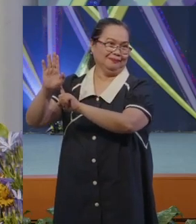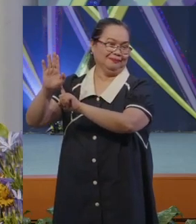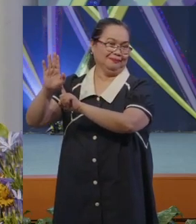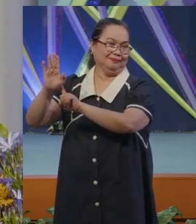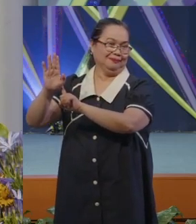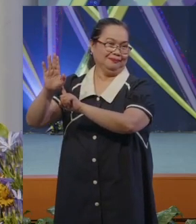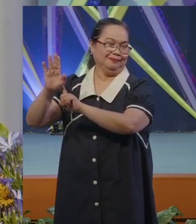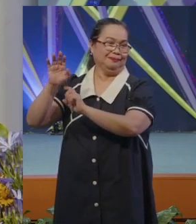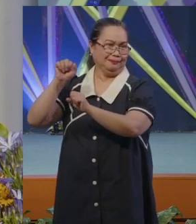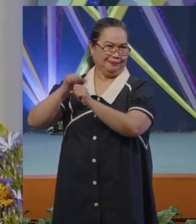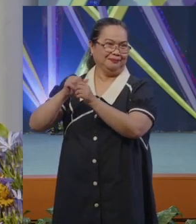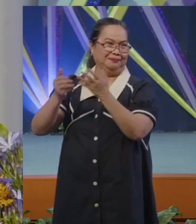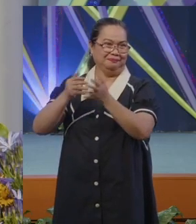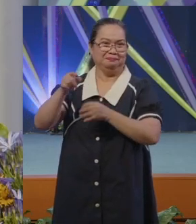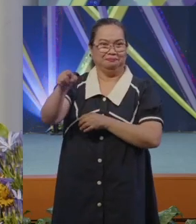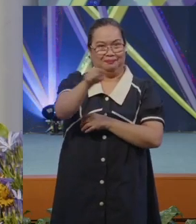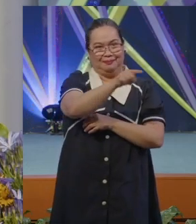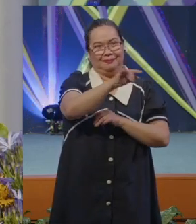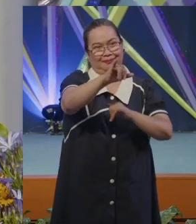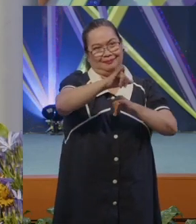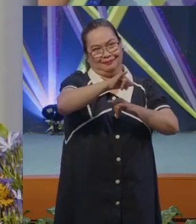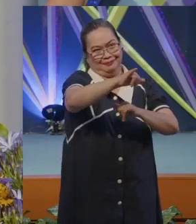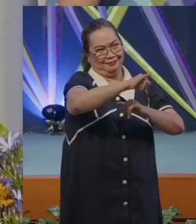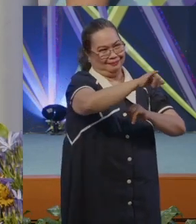Sana ito ay maging totoo din sa atin.